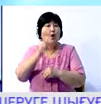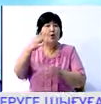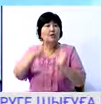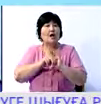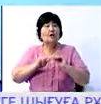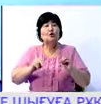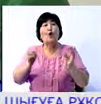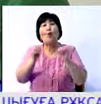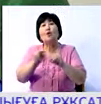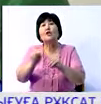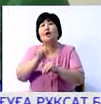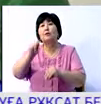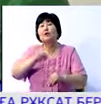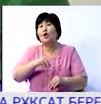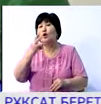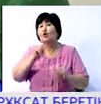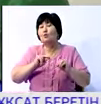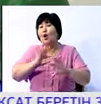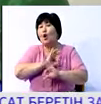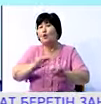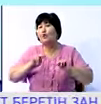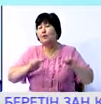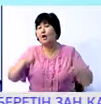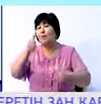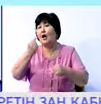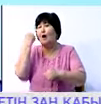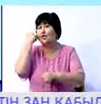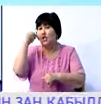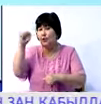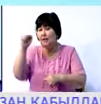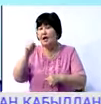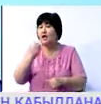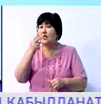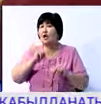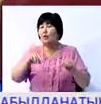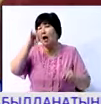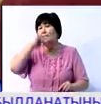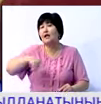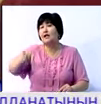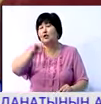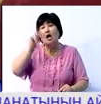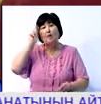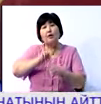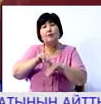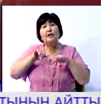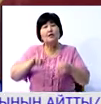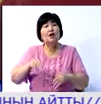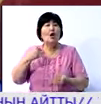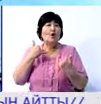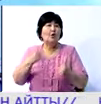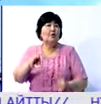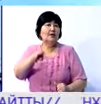10 тәрбиеші жұмыс істейді. 3 мұғалім үздік педагог байқауының жеңімпазы. 2 мұғалім Қазақстан Республикасы білім беру ісінің құрметті